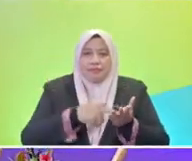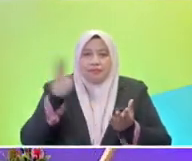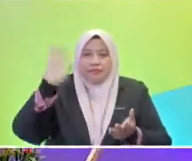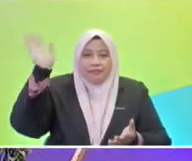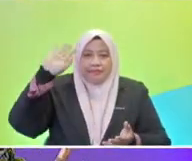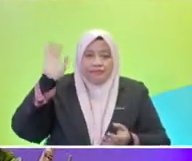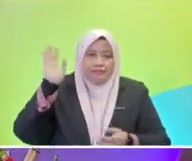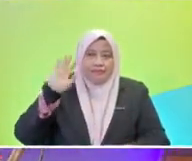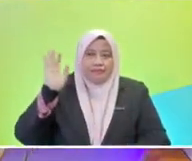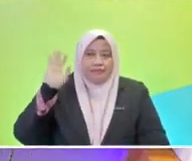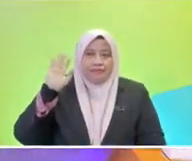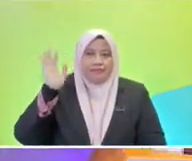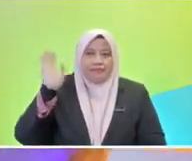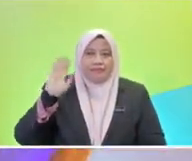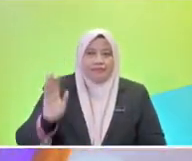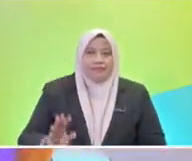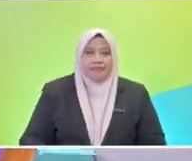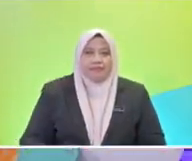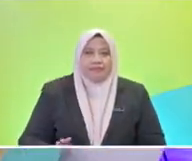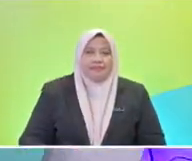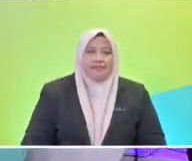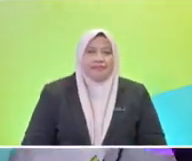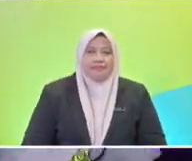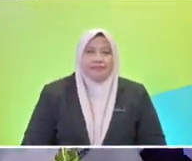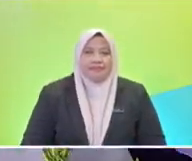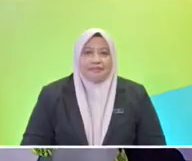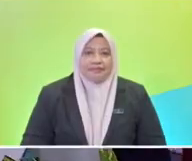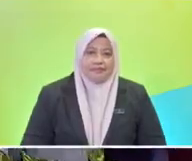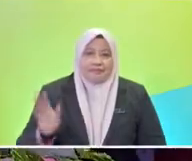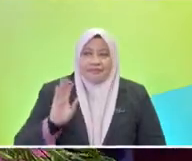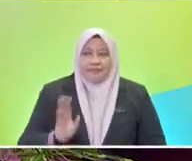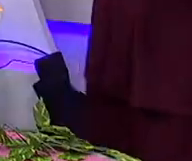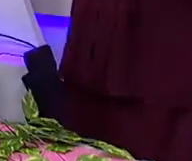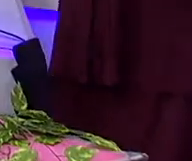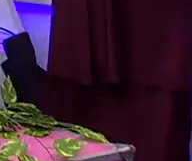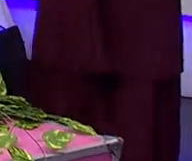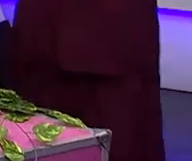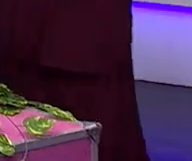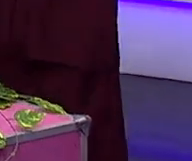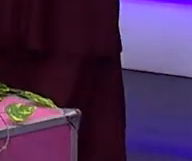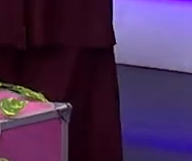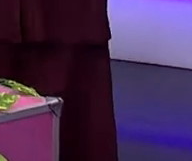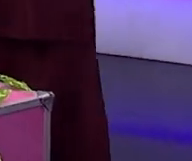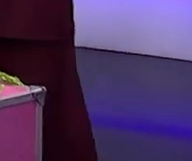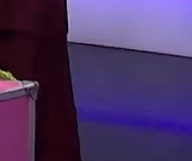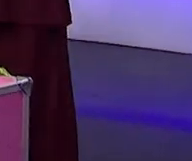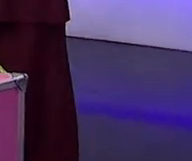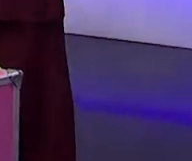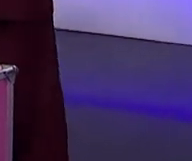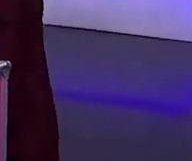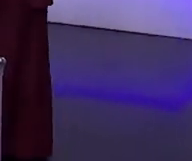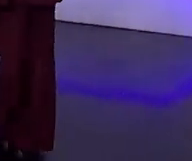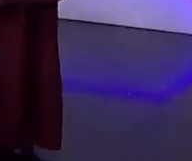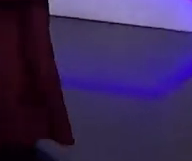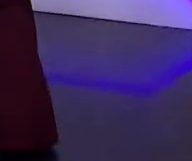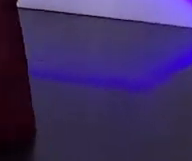Bye-bye. Jom music. Jom. Satu, nyanyi. Dua, tiga. Okey, Akmal pegang pokok awak. Ini dia.